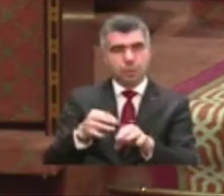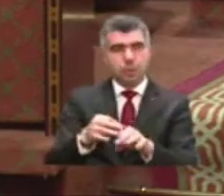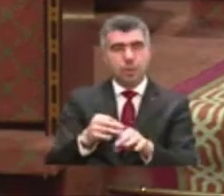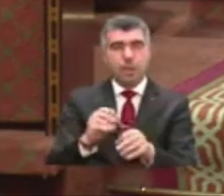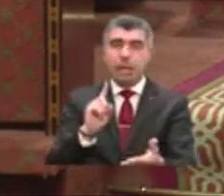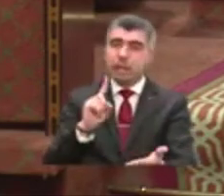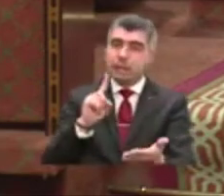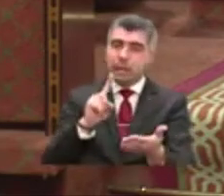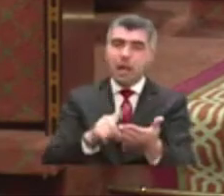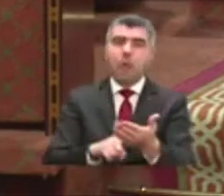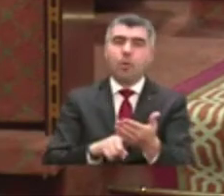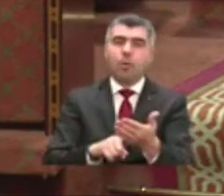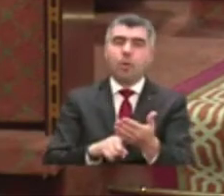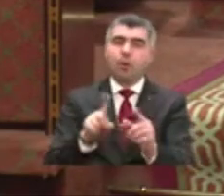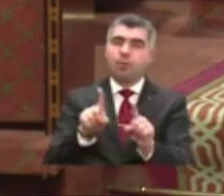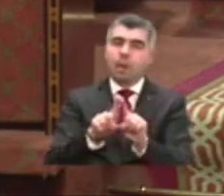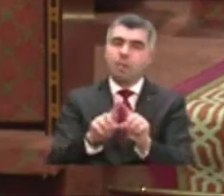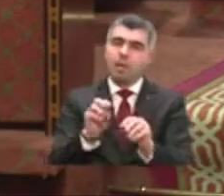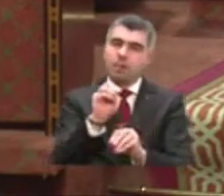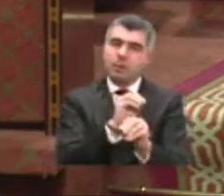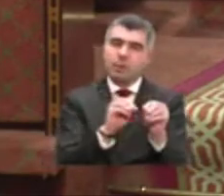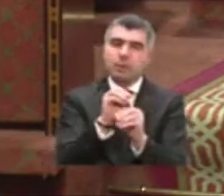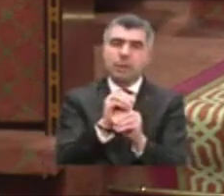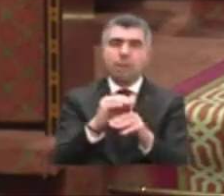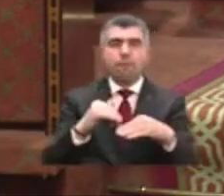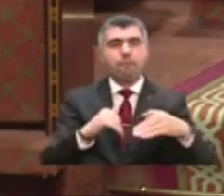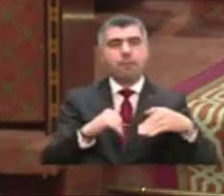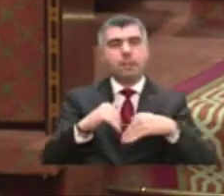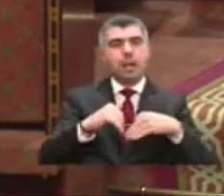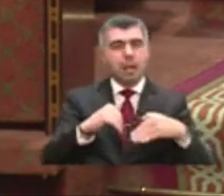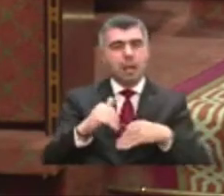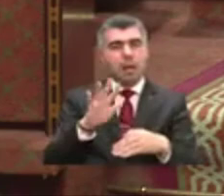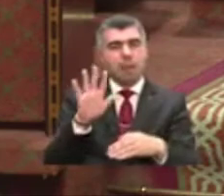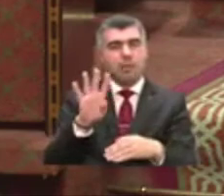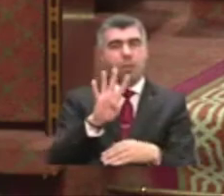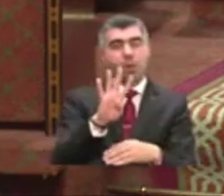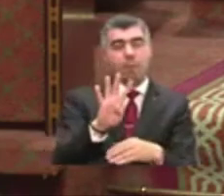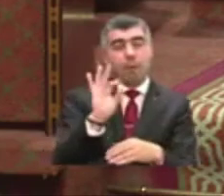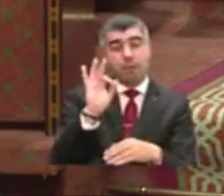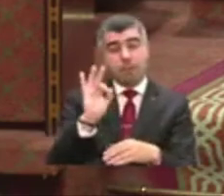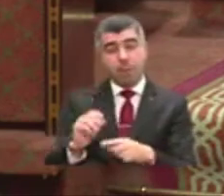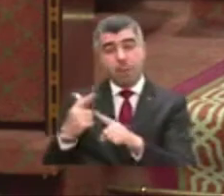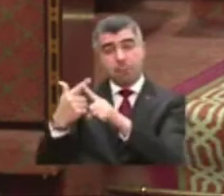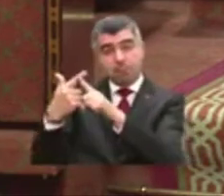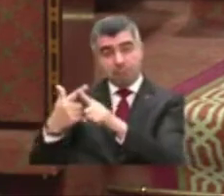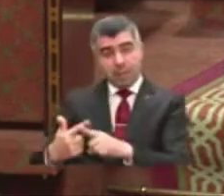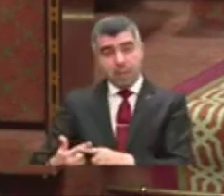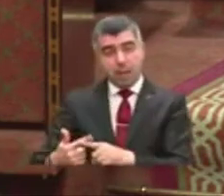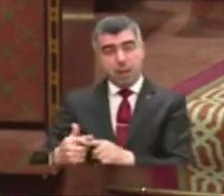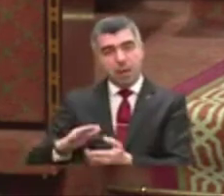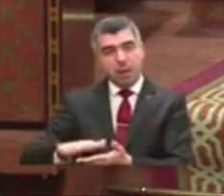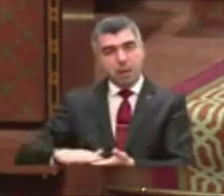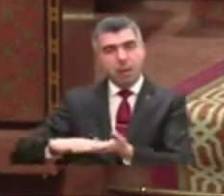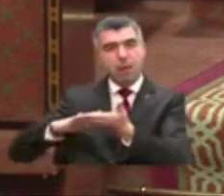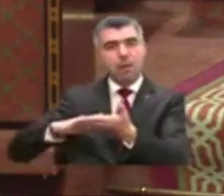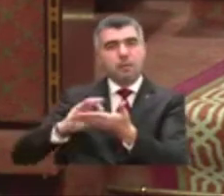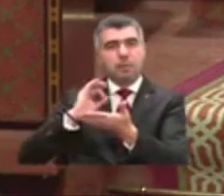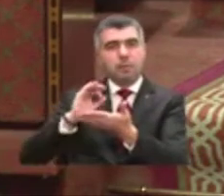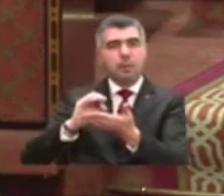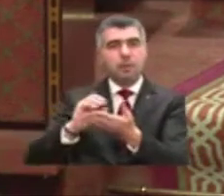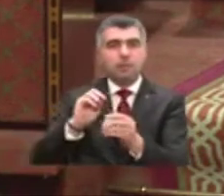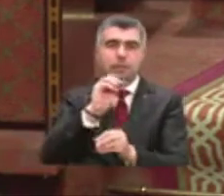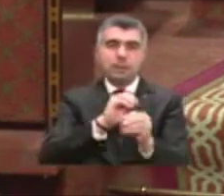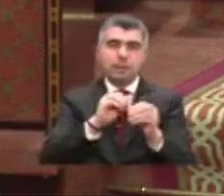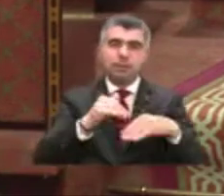وبالطبع داخل هذا الأمر ضروري أن نعمل على صيانة هذه الطرق، ولذلك 45% ديال الميزانية ديالنا تتمشي